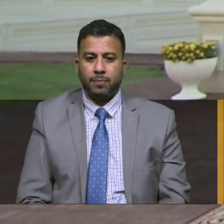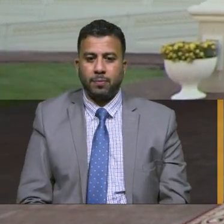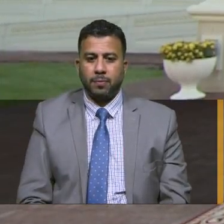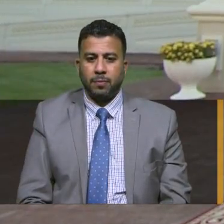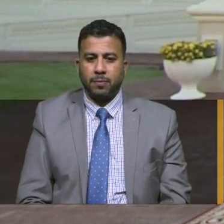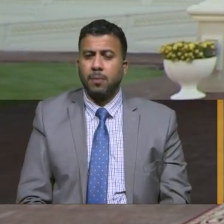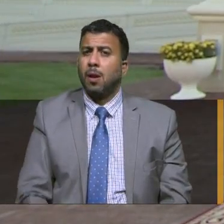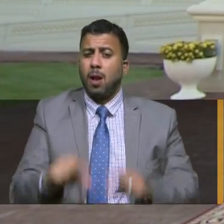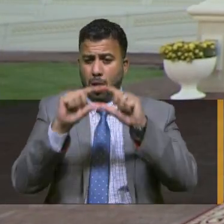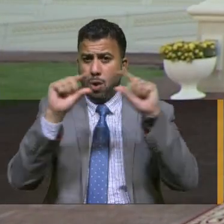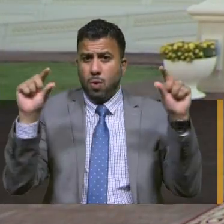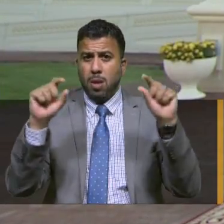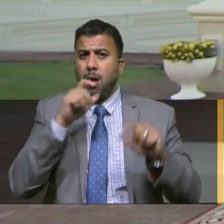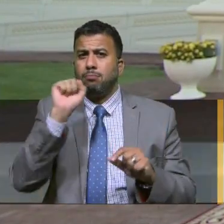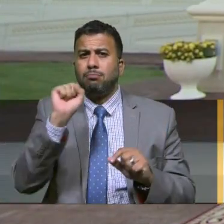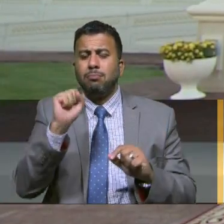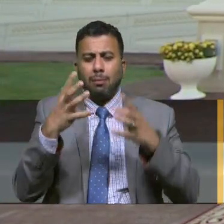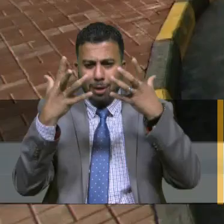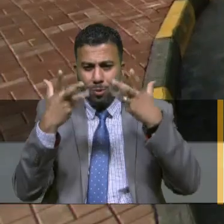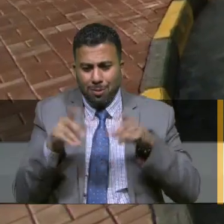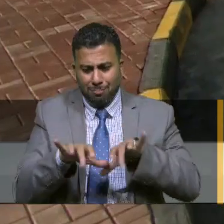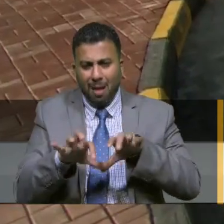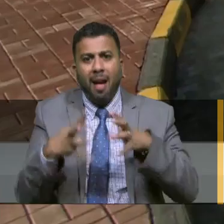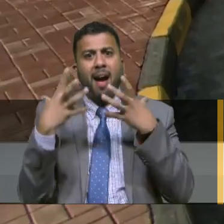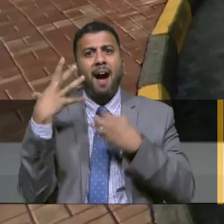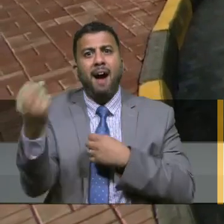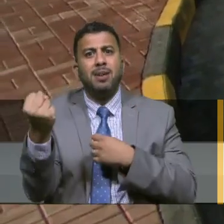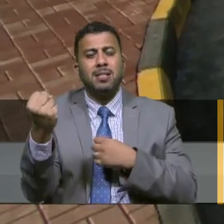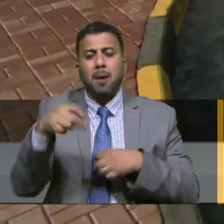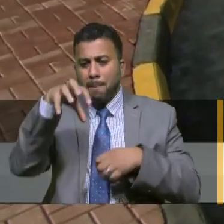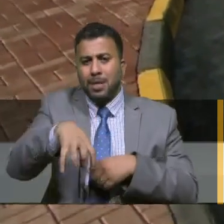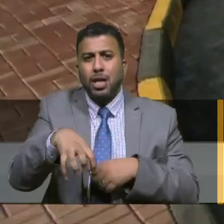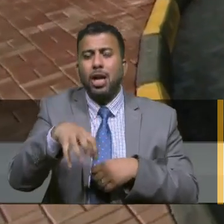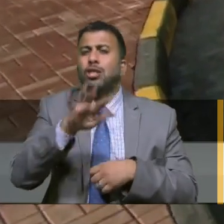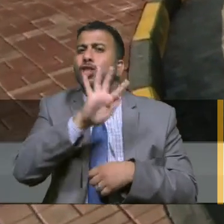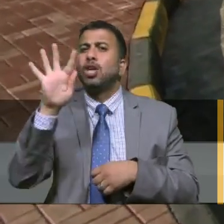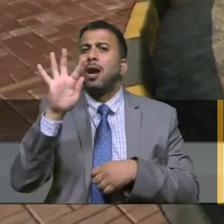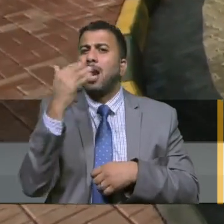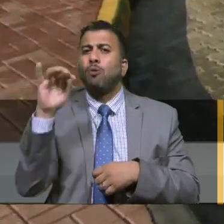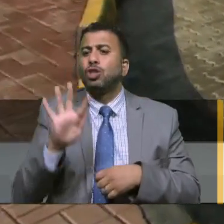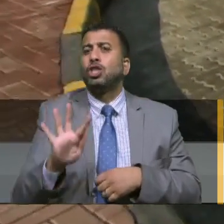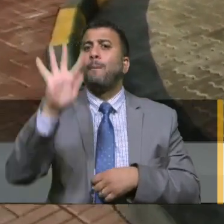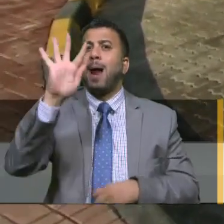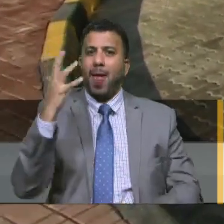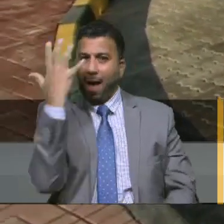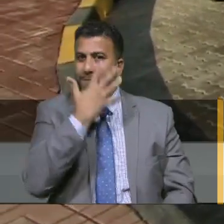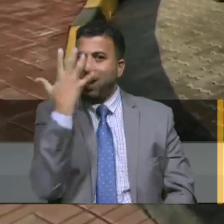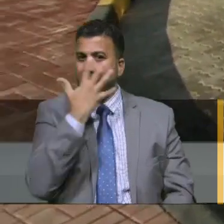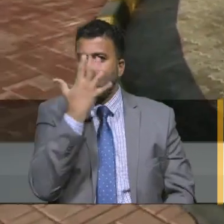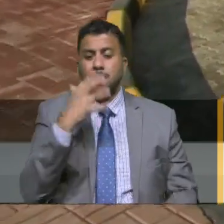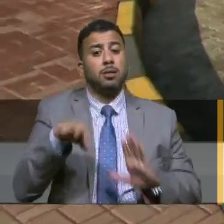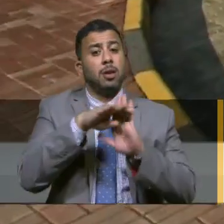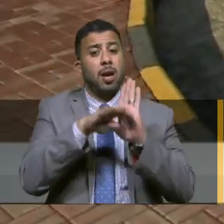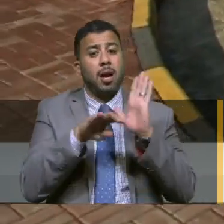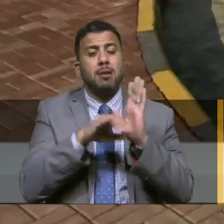تحت عنوان من التوثيق الرقمي إلى إدارة التراث في منطقة الشرق الأوسط وشمال إفريقيا وبتنظيم من